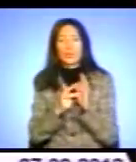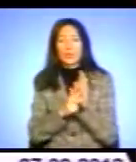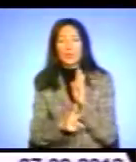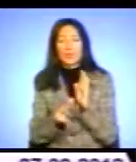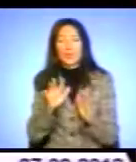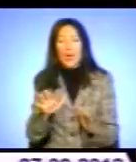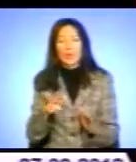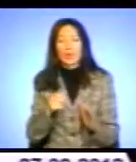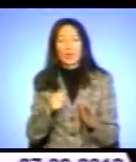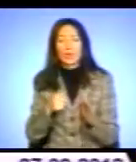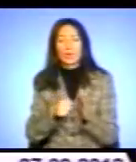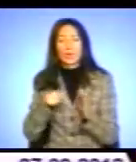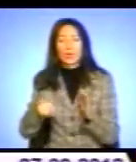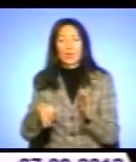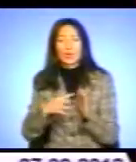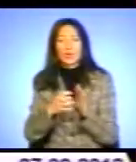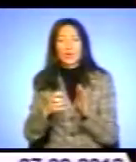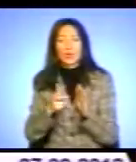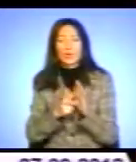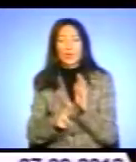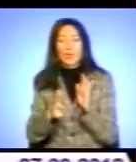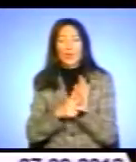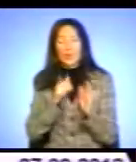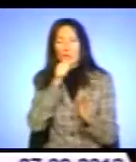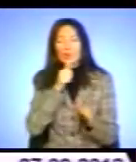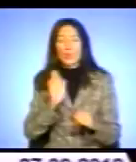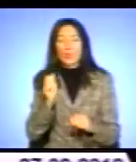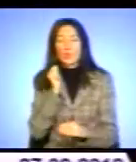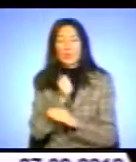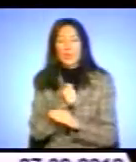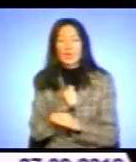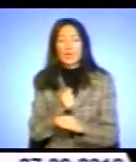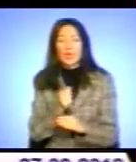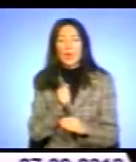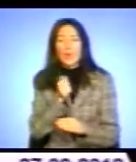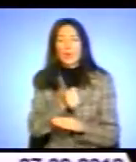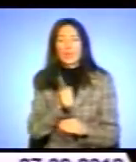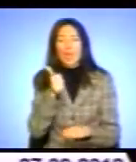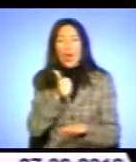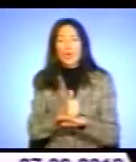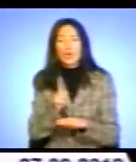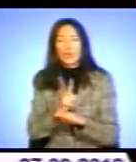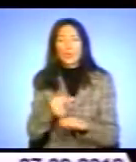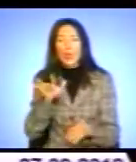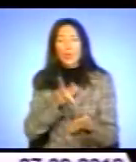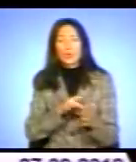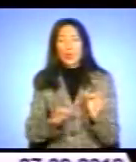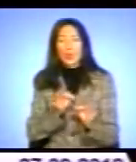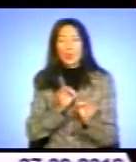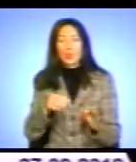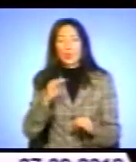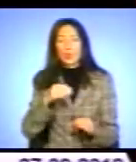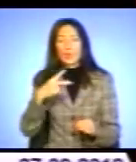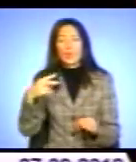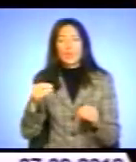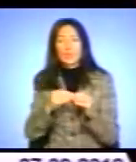по 1988 рік був призначений головою Тернопільського міського суду, а з жовтня 2010